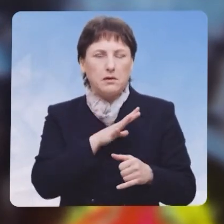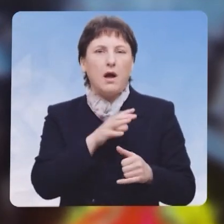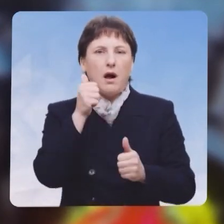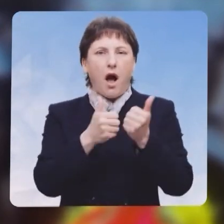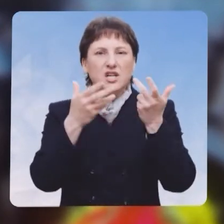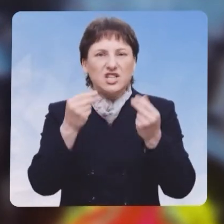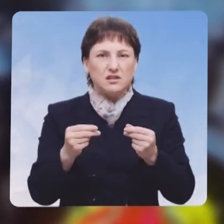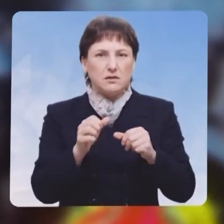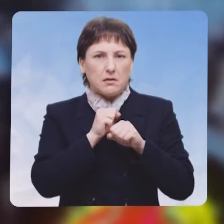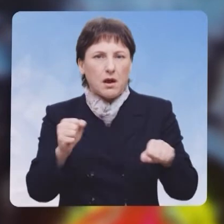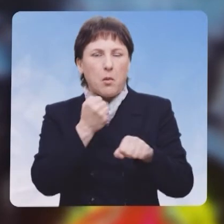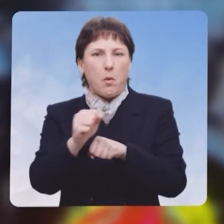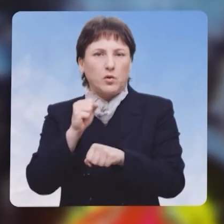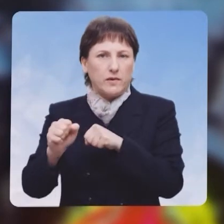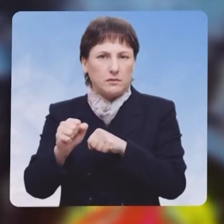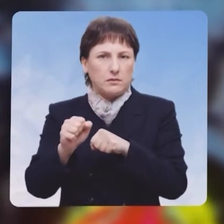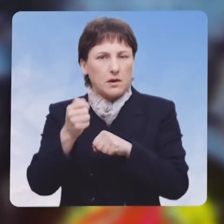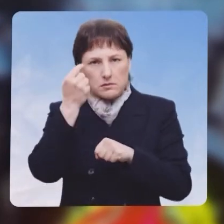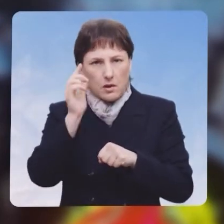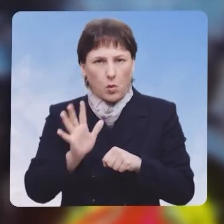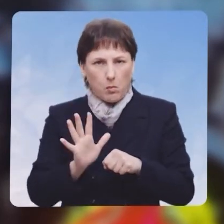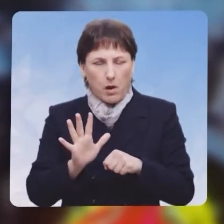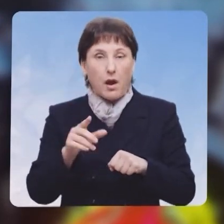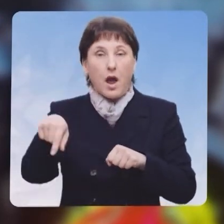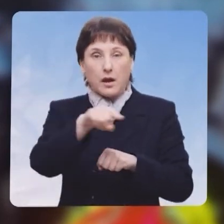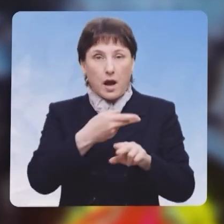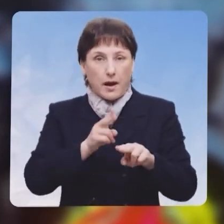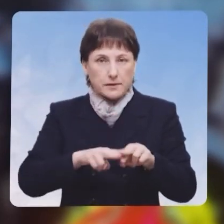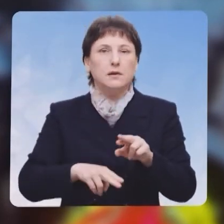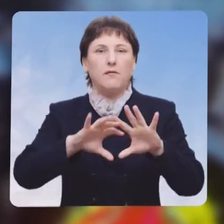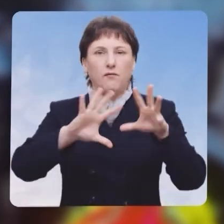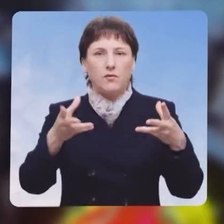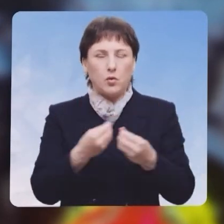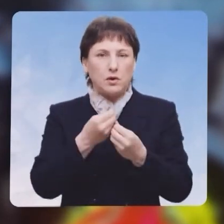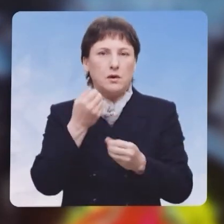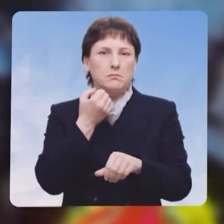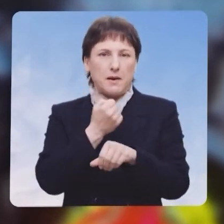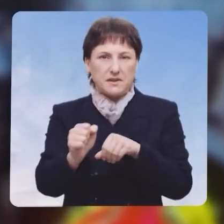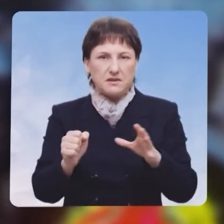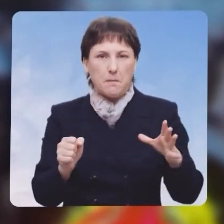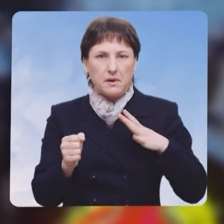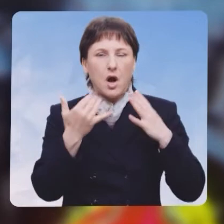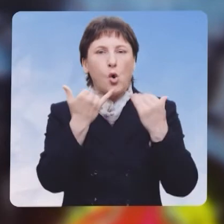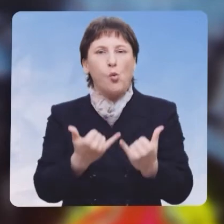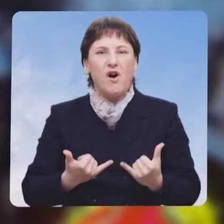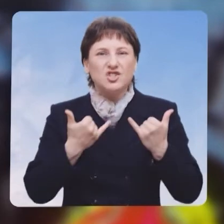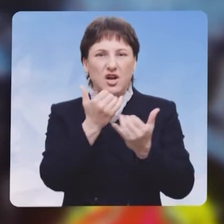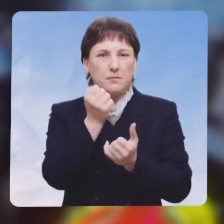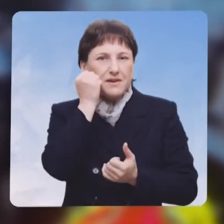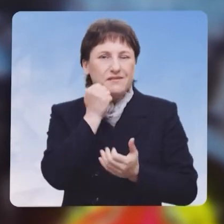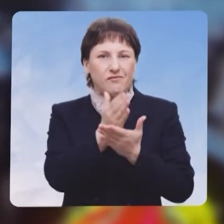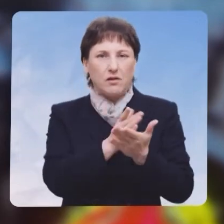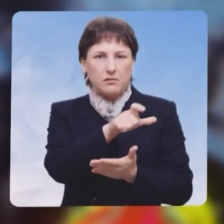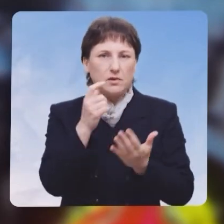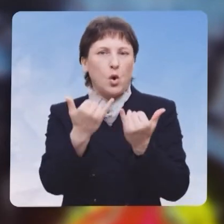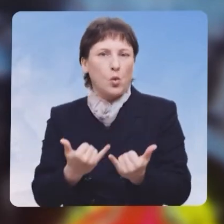подвиги, не задумываясь об этом. И они победили. Уважаемые ветераны,